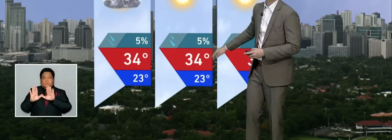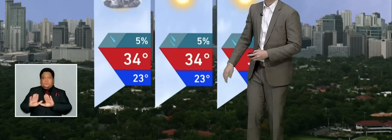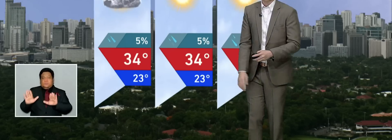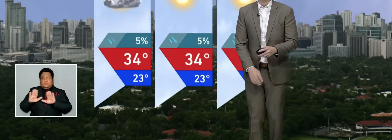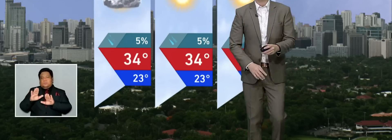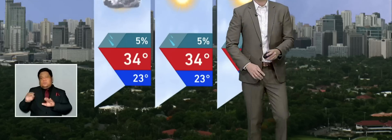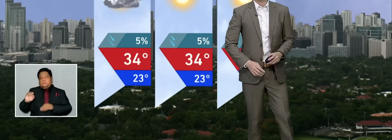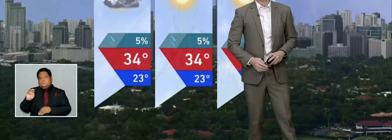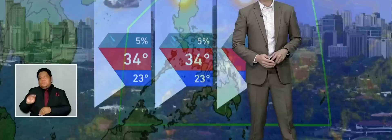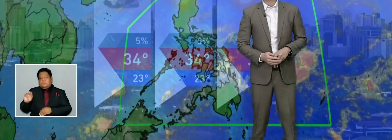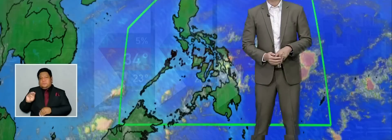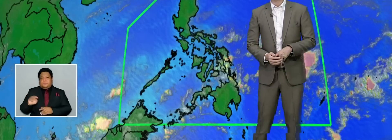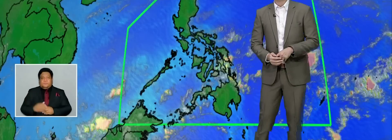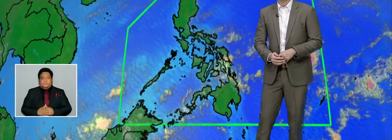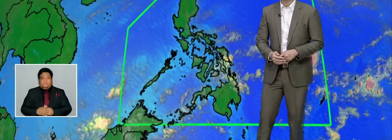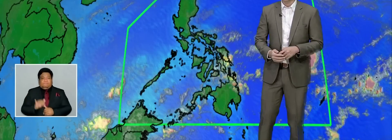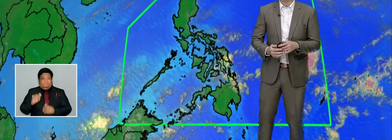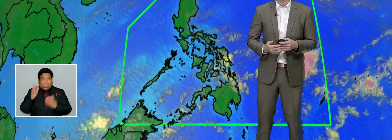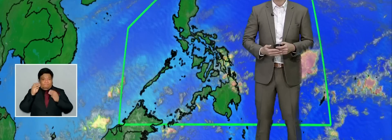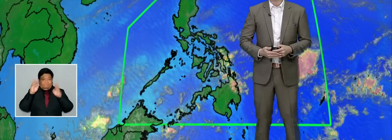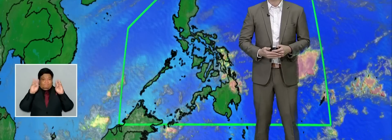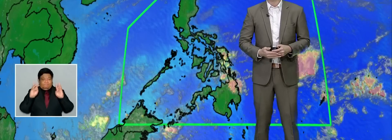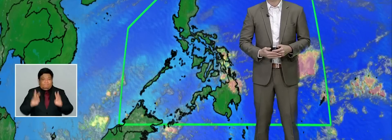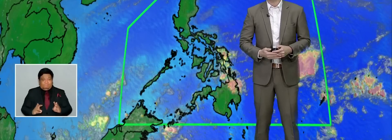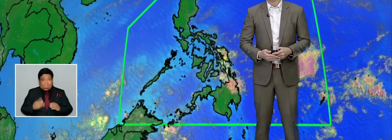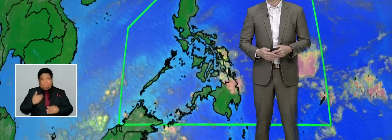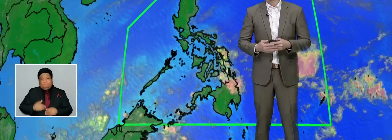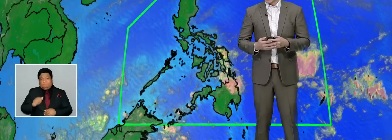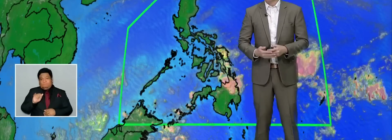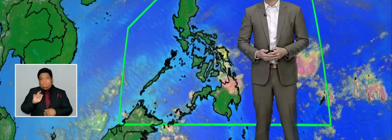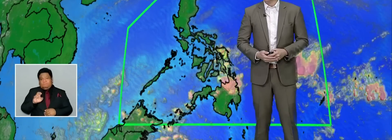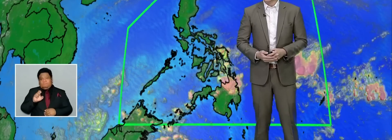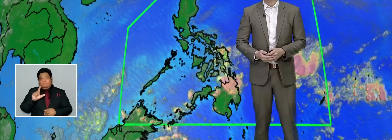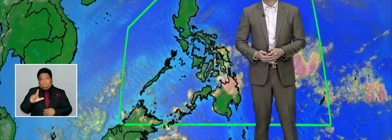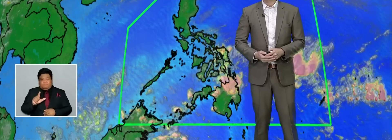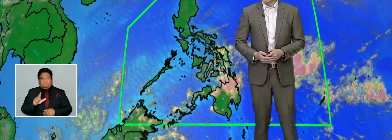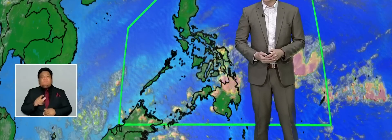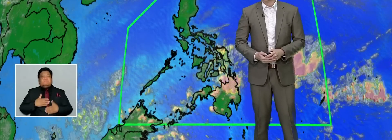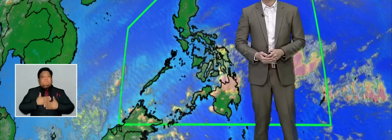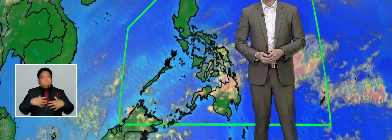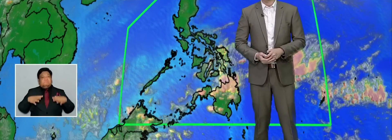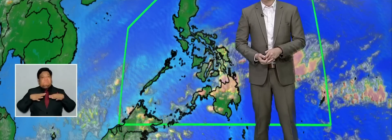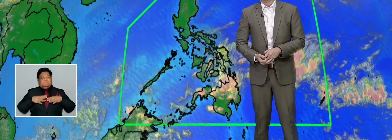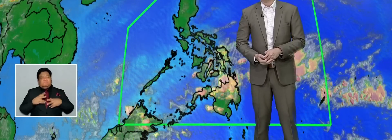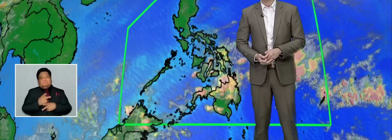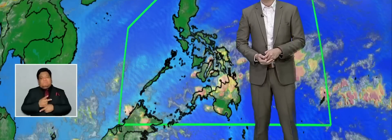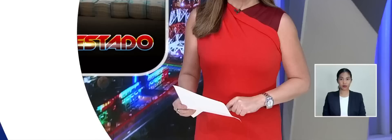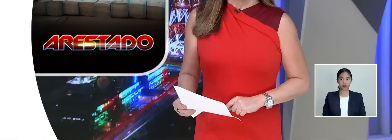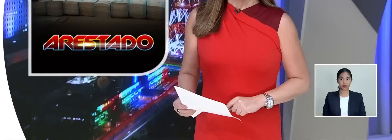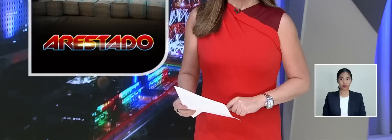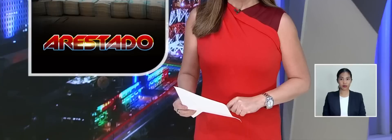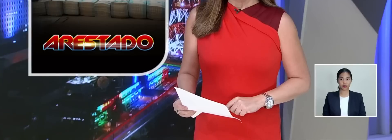Lunes. At yan po ang update sa ligay ng panahon. Ako po si Ariel Rojas. Happy weekend at ingat kapamilya!